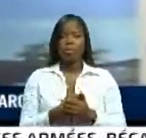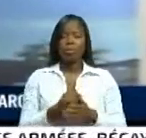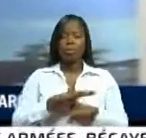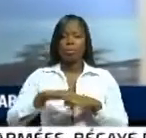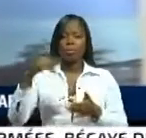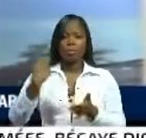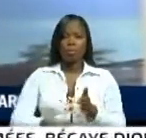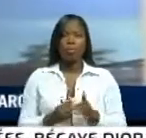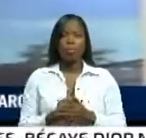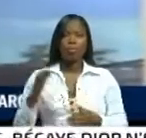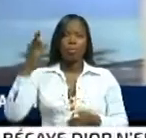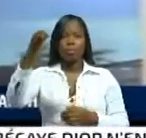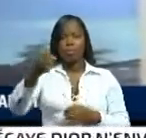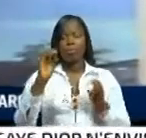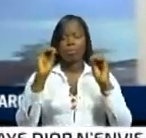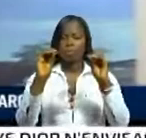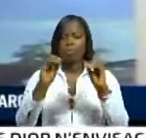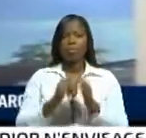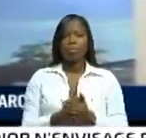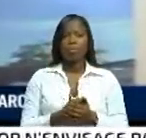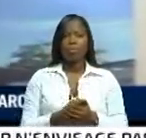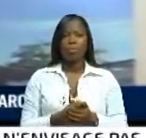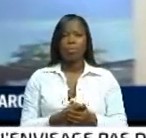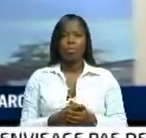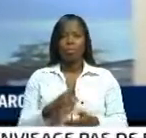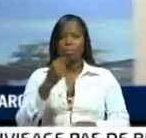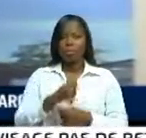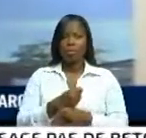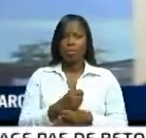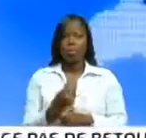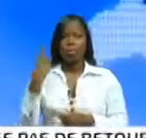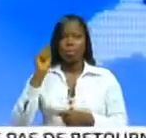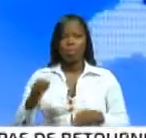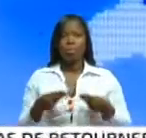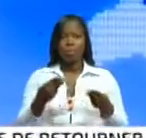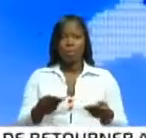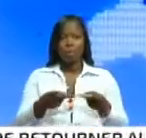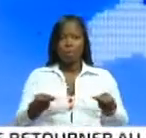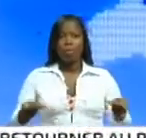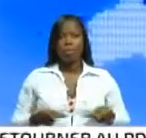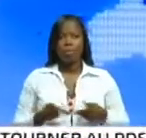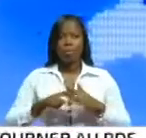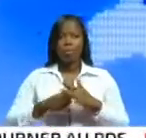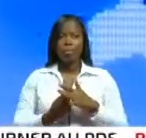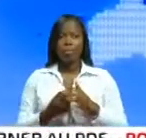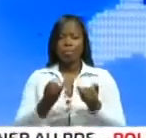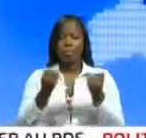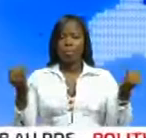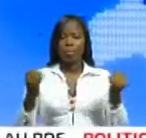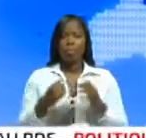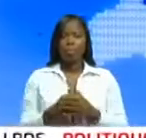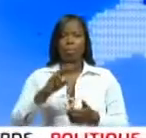les futurs enseignants qui vont travailler je disais en début de journal l'amour